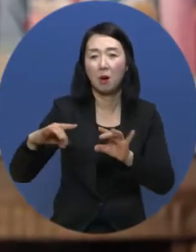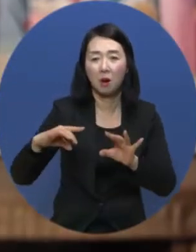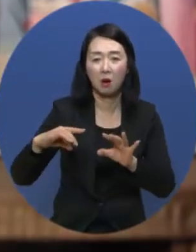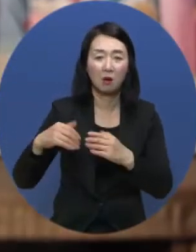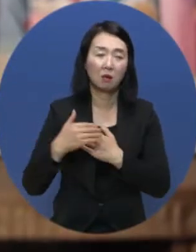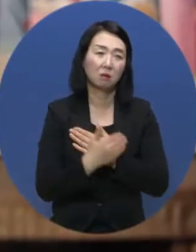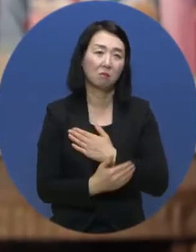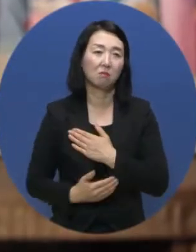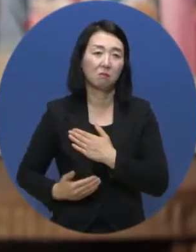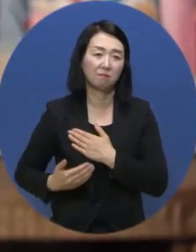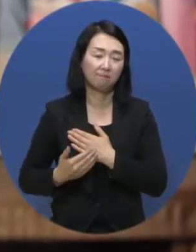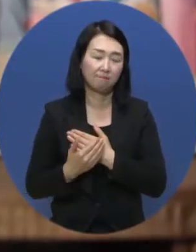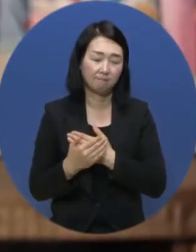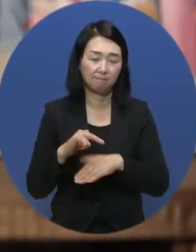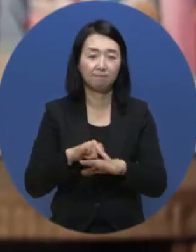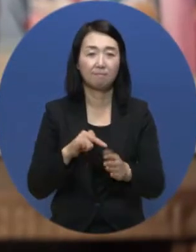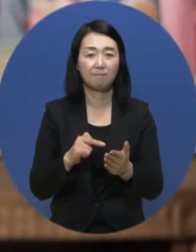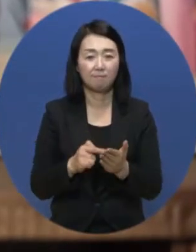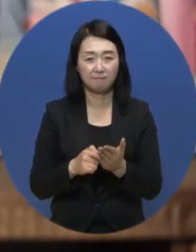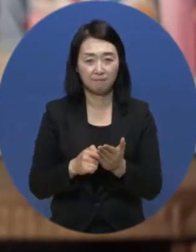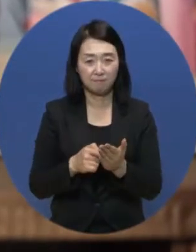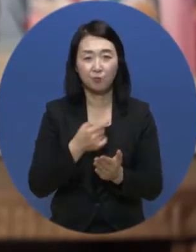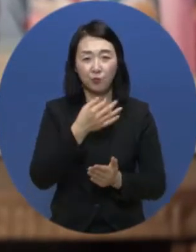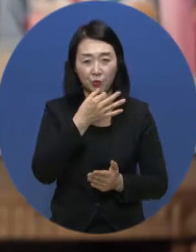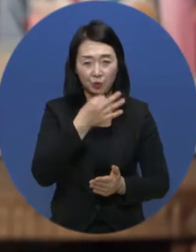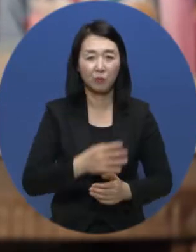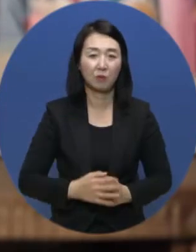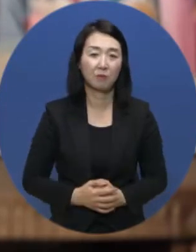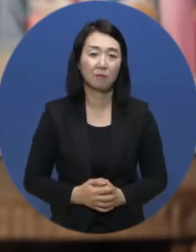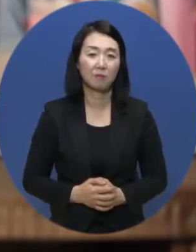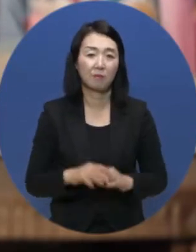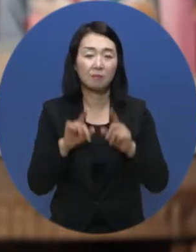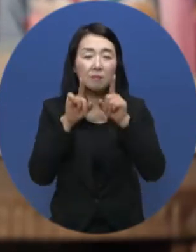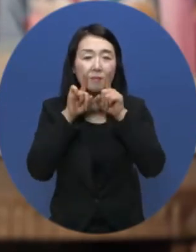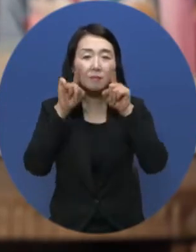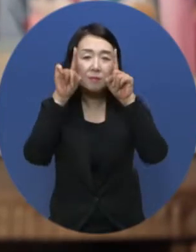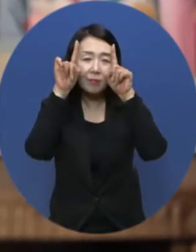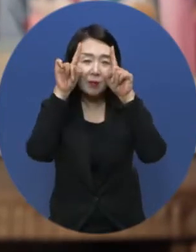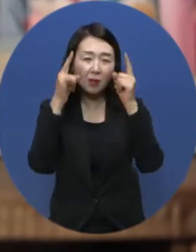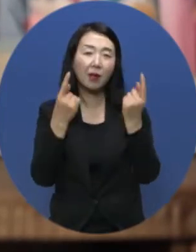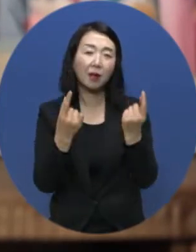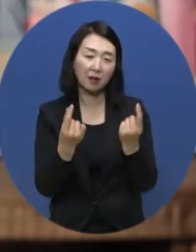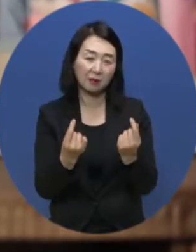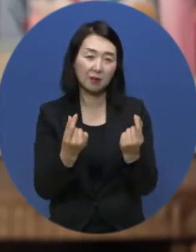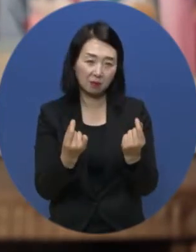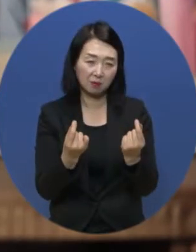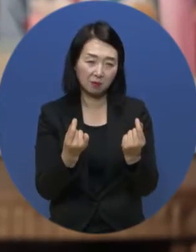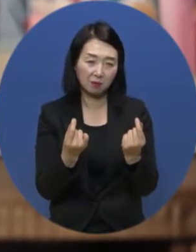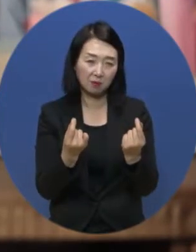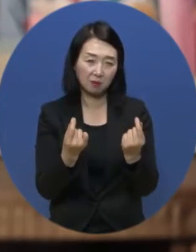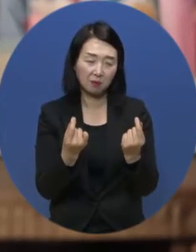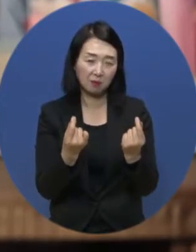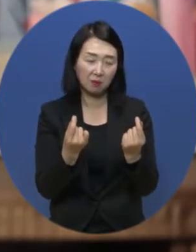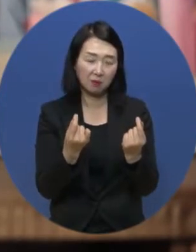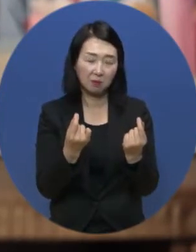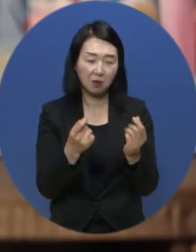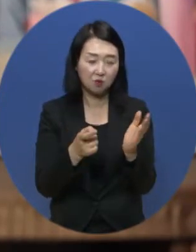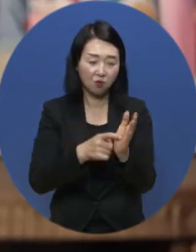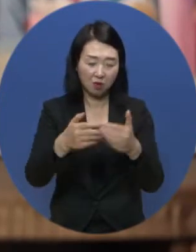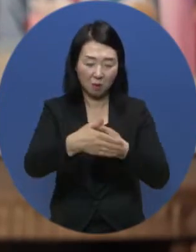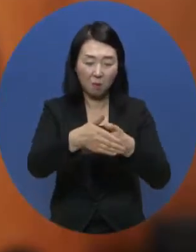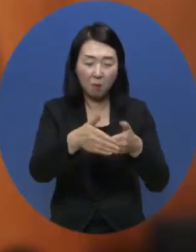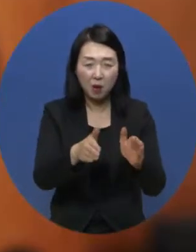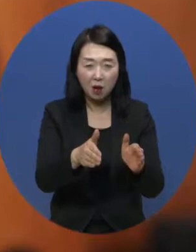했던 것 같습니다. 마치 지옥과도 흡사했던 그 방에서 일주일 만에 탈출을 하긴